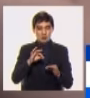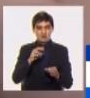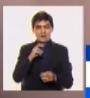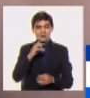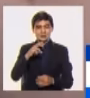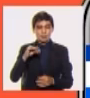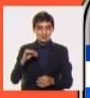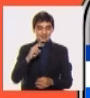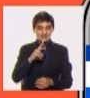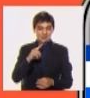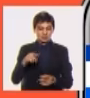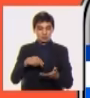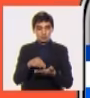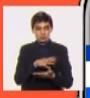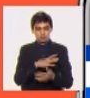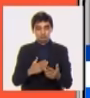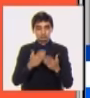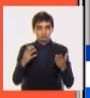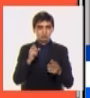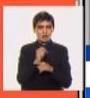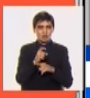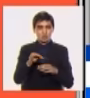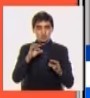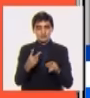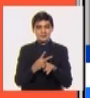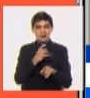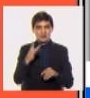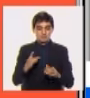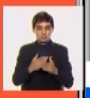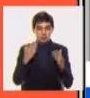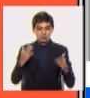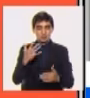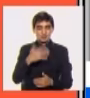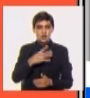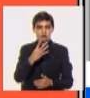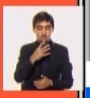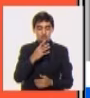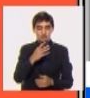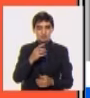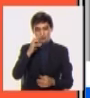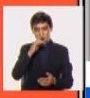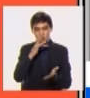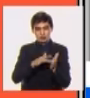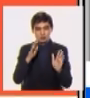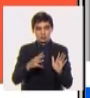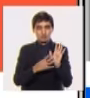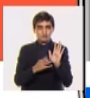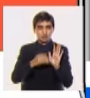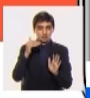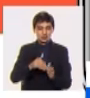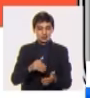kaspi.kz количество заказов увеличилось более чем в два раза и жители 54 городов сделали 900 тысяч